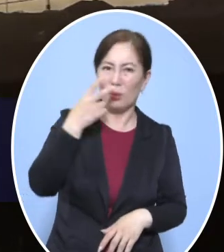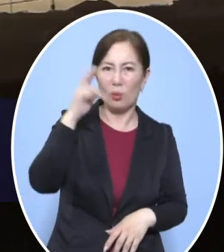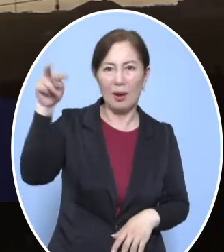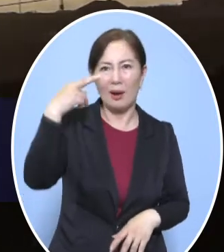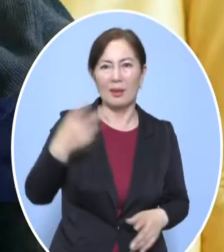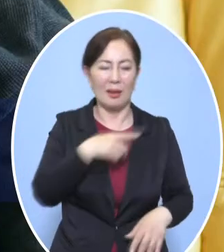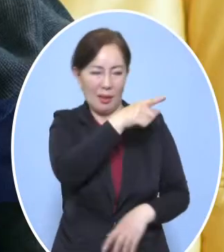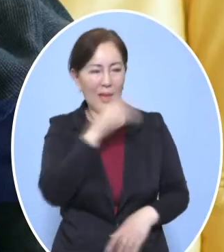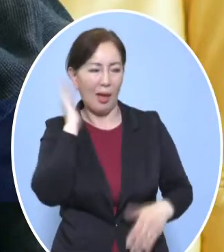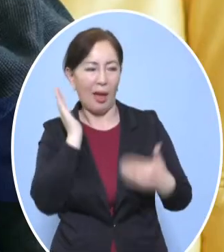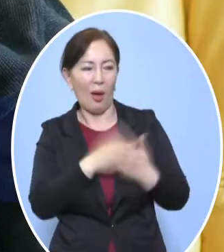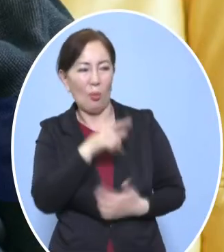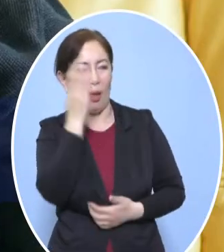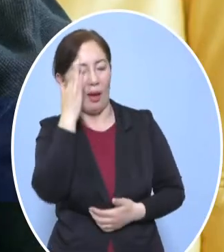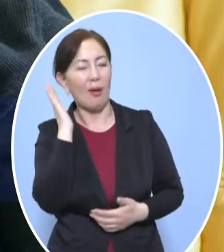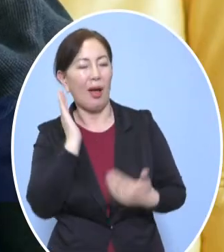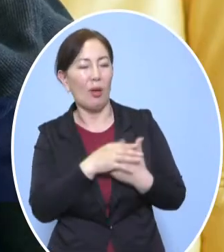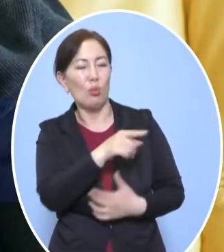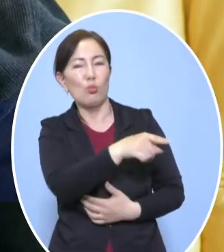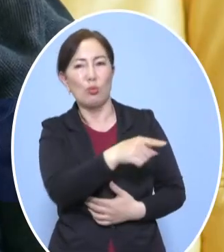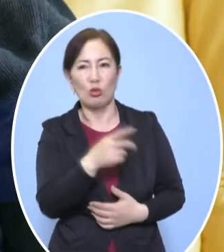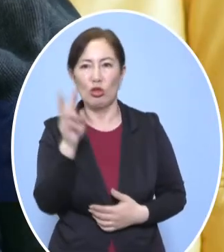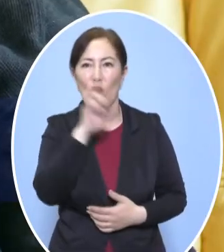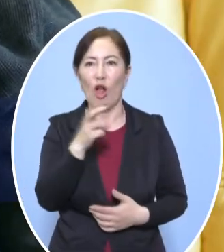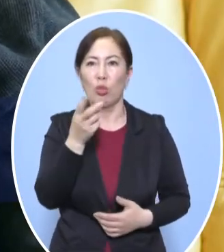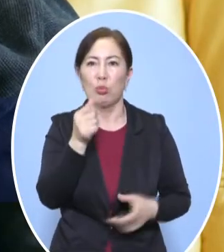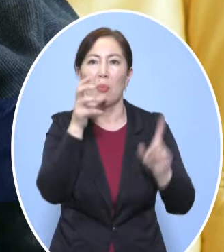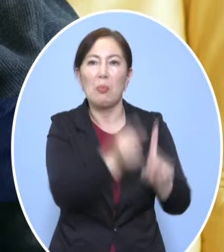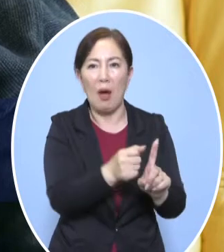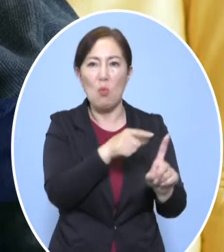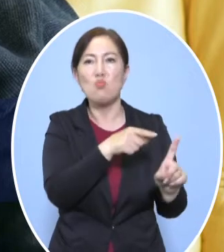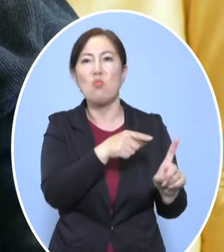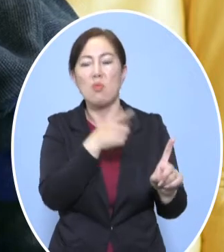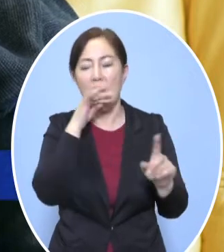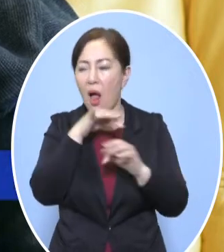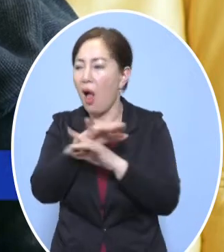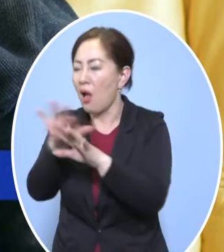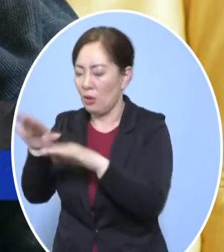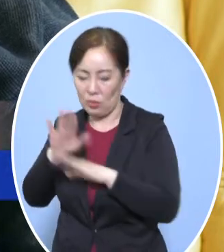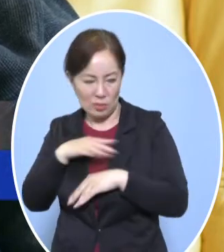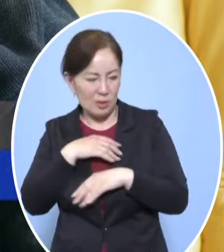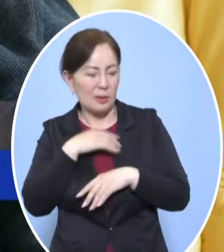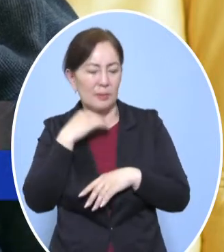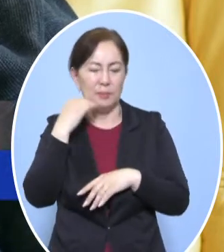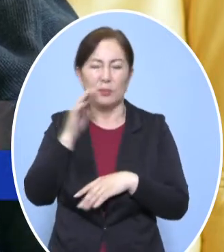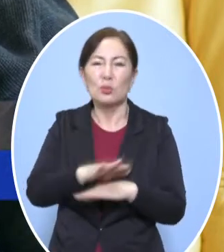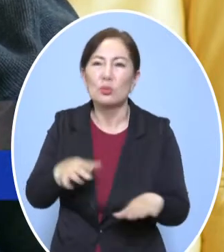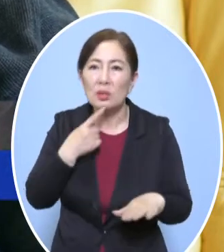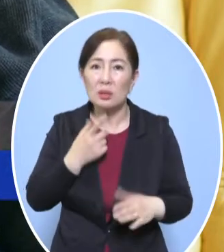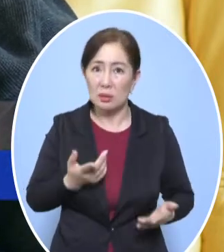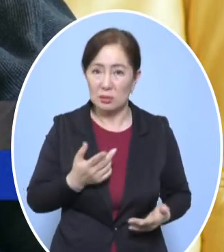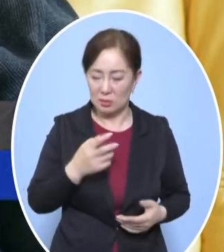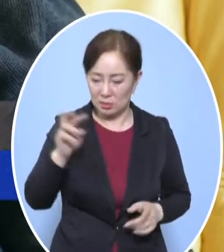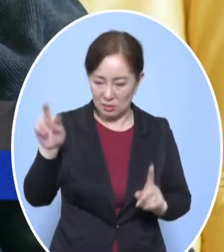тэдний хүүхэд яаж хүний зэрэг арах юм бэ? Эдний ав авилах чинь тэгээ тэдэн доллар барьж жагаад баригдсан гэл нэг хитэн хүүхэд бэлтэл